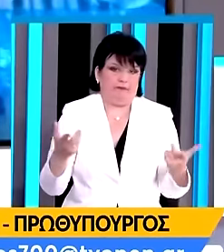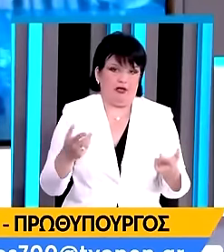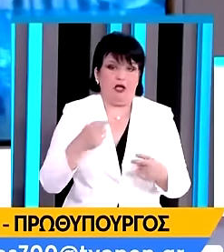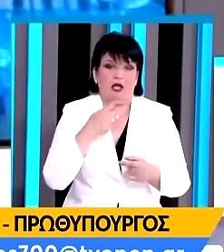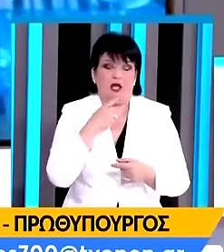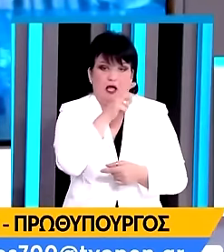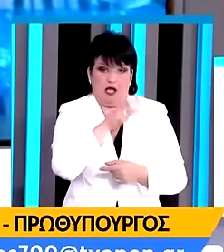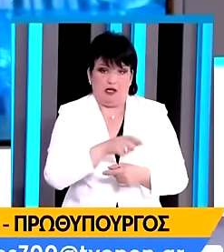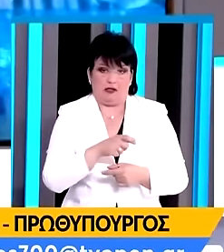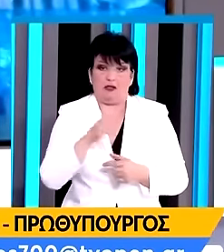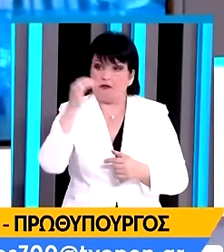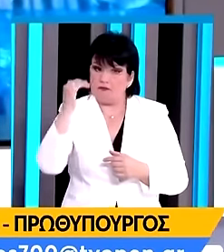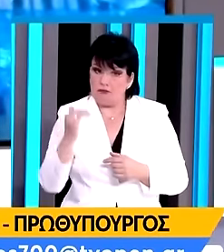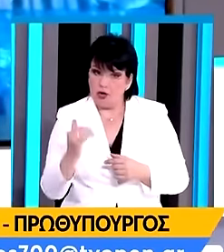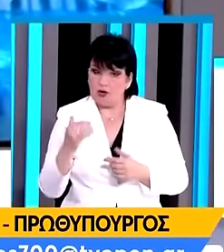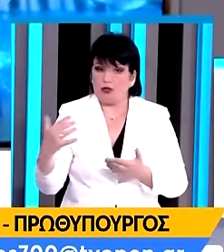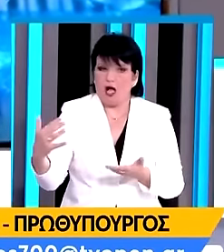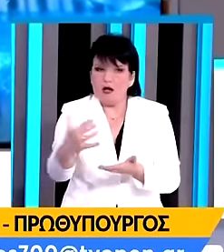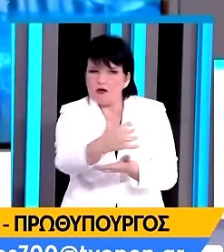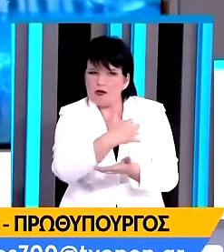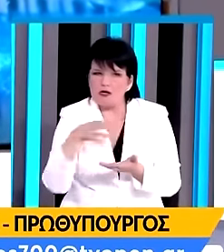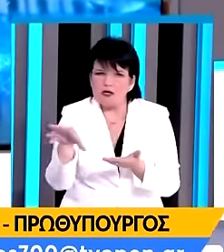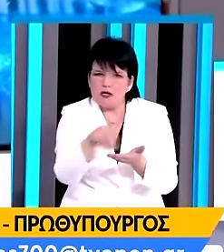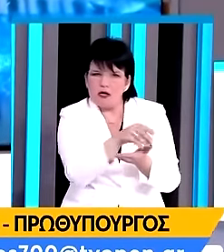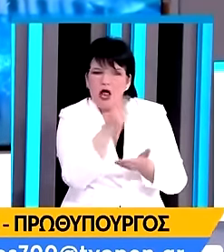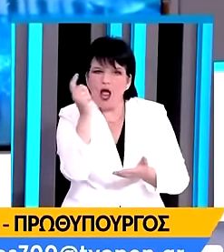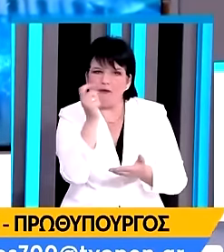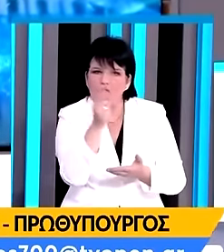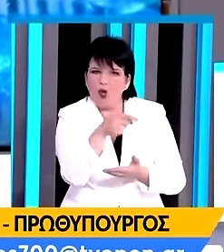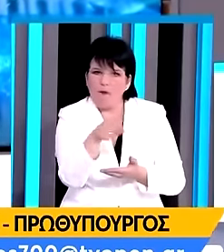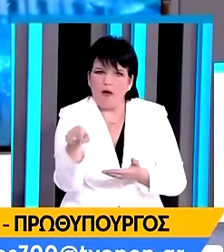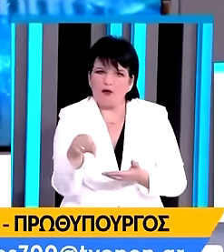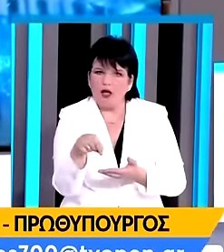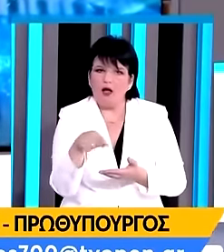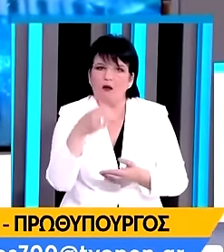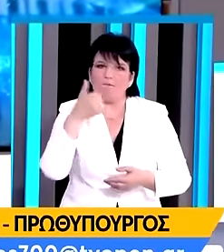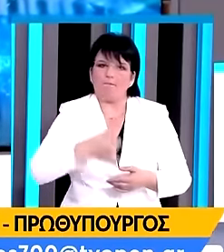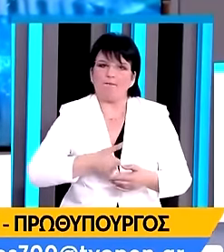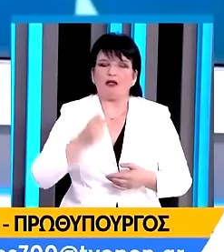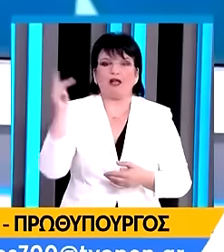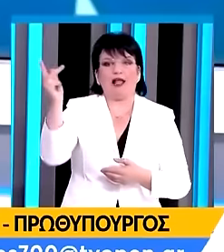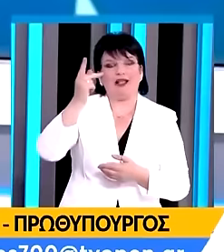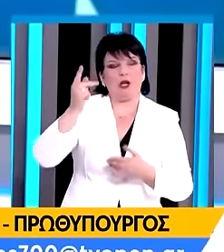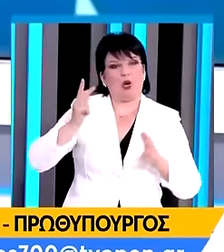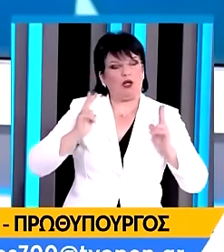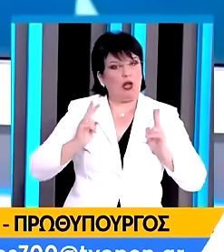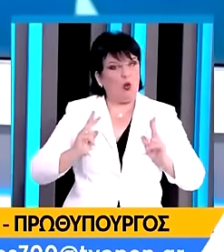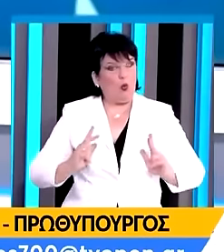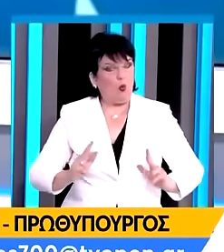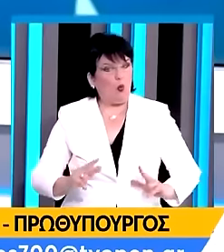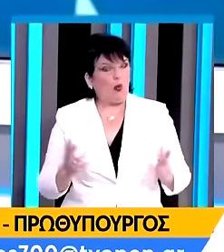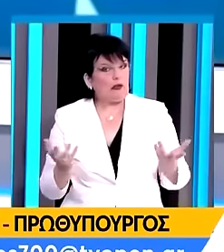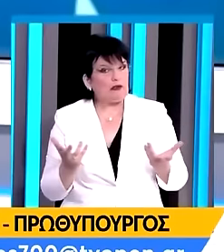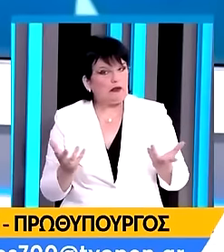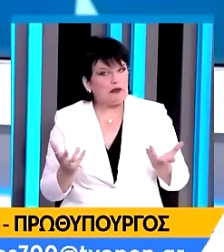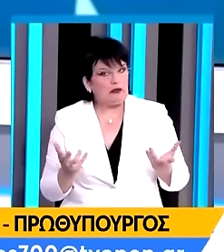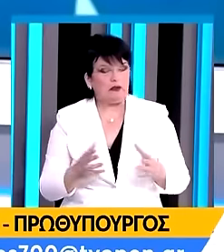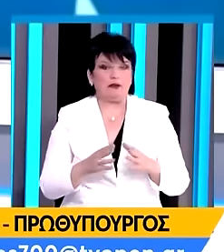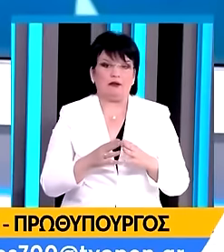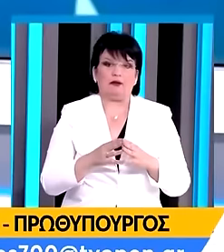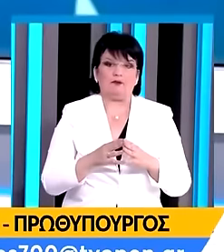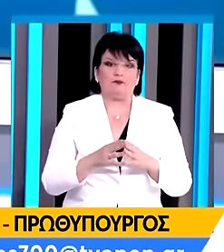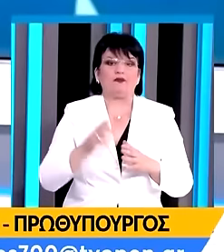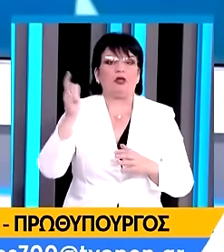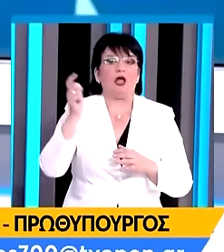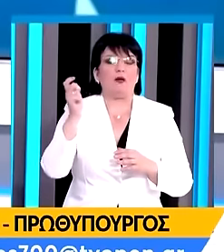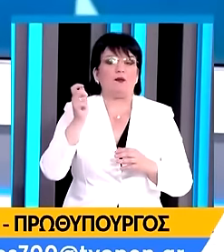όμως θέλετε να δείτε επιδόματα. Το κάνετε για να μαζεύετε λεφτά, για να δείτε επιδόματα και στην ουσία να έχετε την κοινωνία ικανοποιημένη. Τα επιδόματα τα οποία δίνουμε είναι